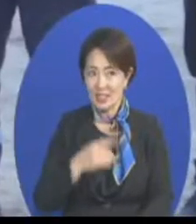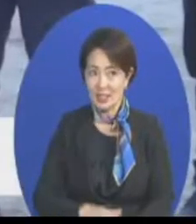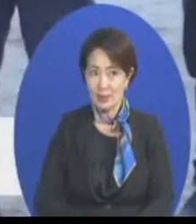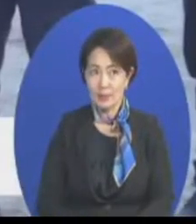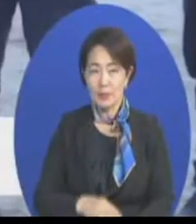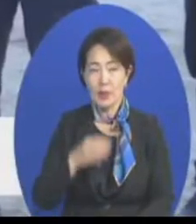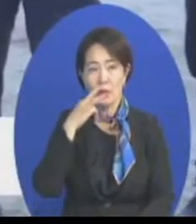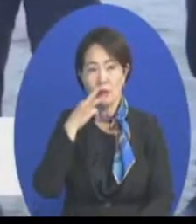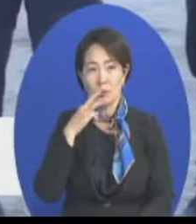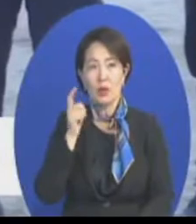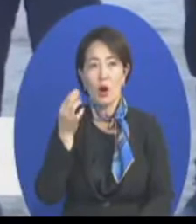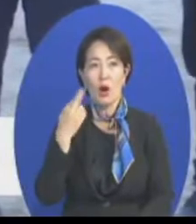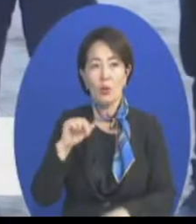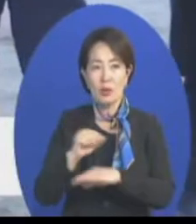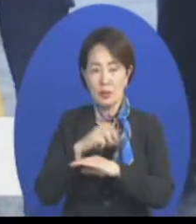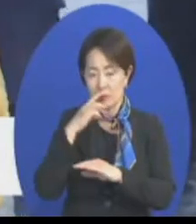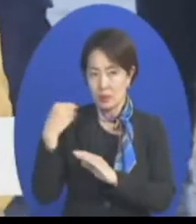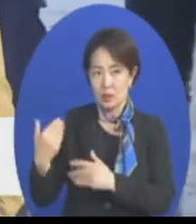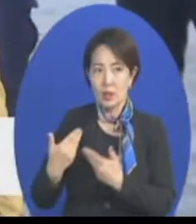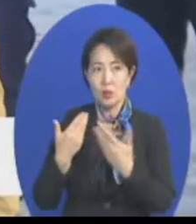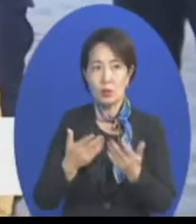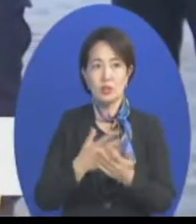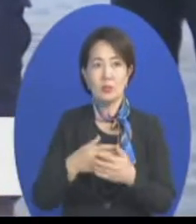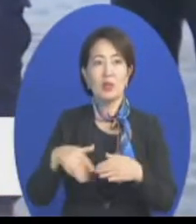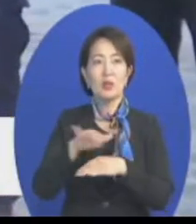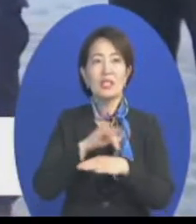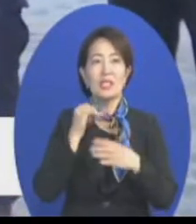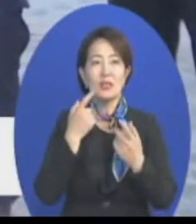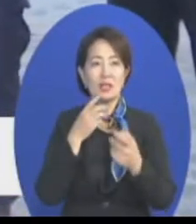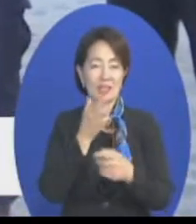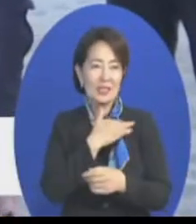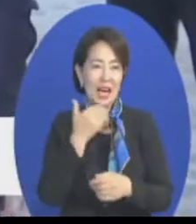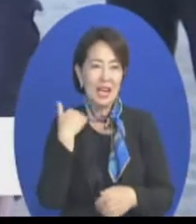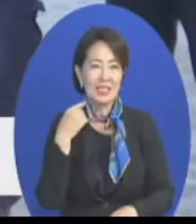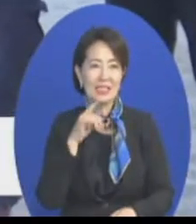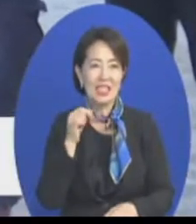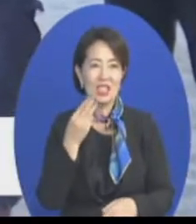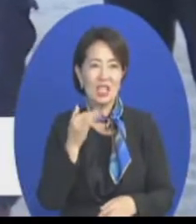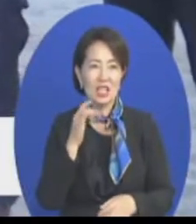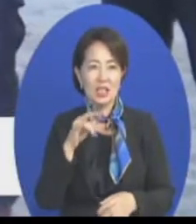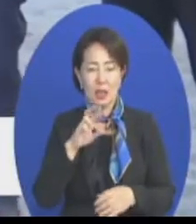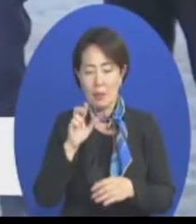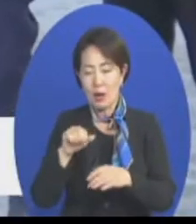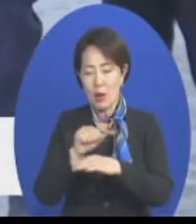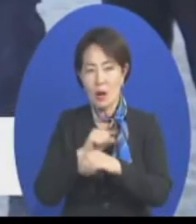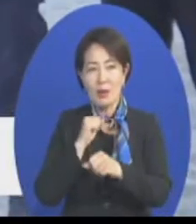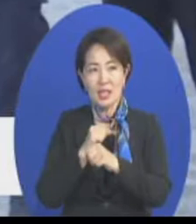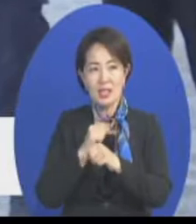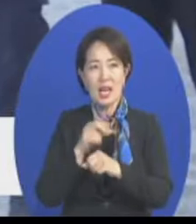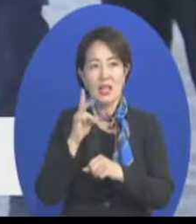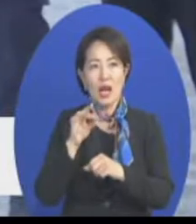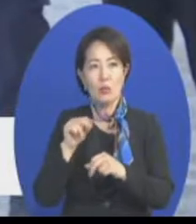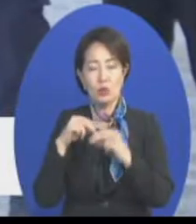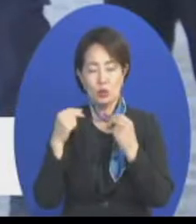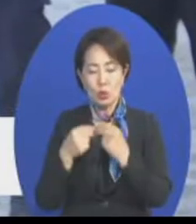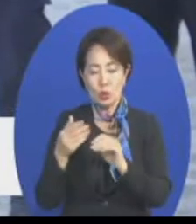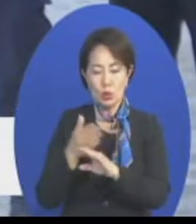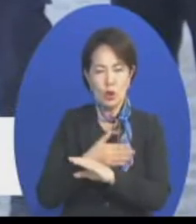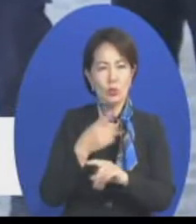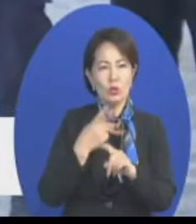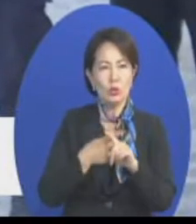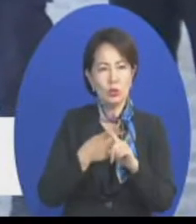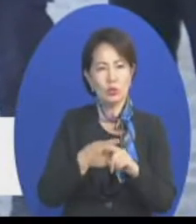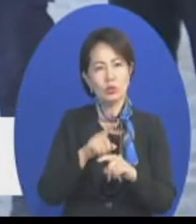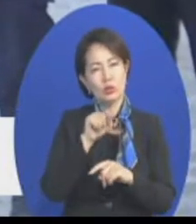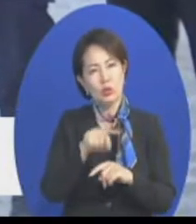Монголын хувьд Ховд аймгаас энэ мэдээлэл бол хүргэж байгаа. Улсын хурлын дарга зандан шатар баруун аймагуудад бол ажиллаж байгаа. Намрын чуулганы өмнө хөдөө орон нутгад